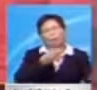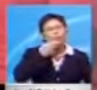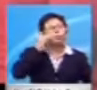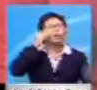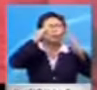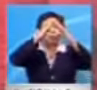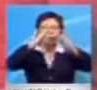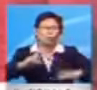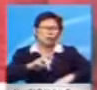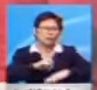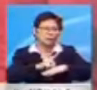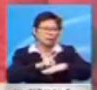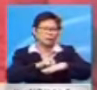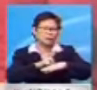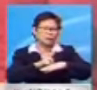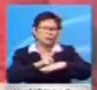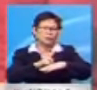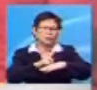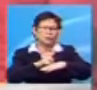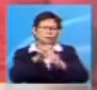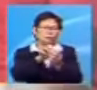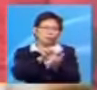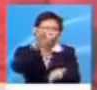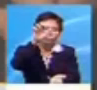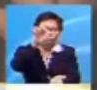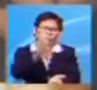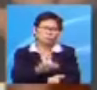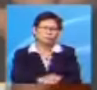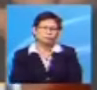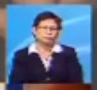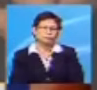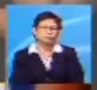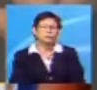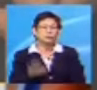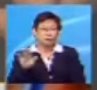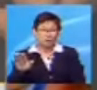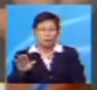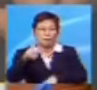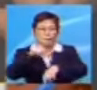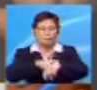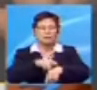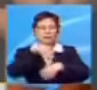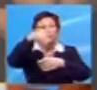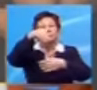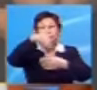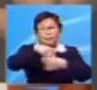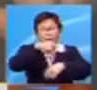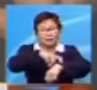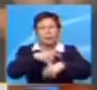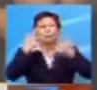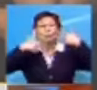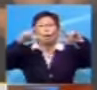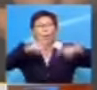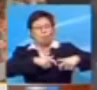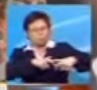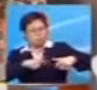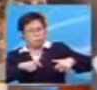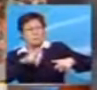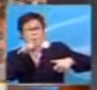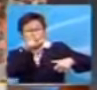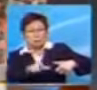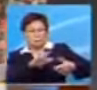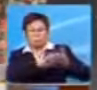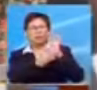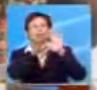mendiang di taman mawar krara puchong Yoga Raja ketika di dalam perkhidmatan terkenal dengan keberanian beliau